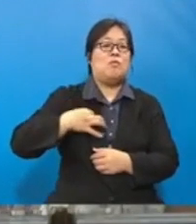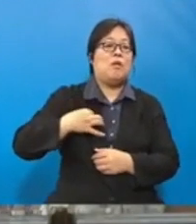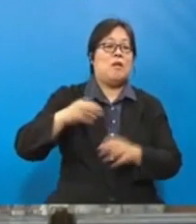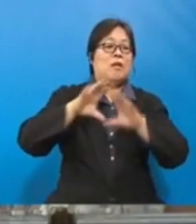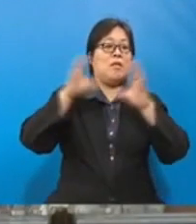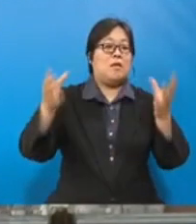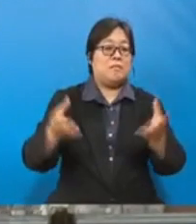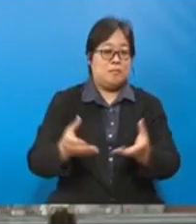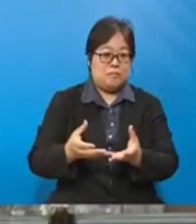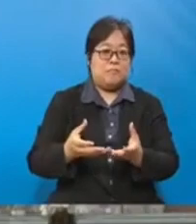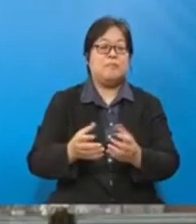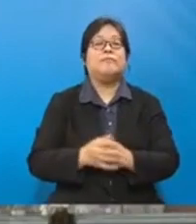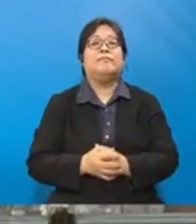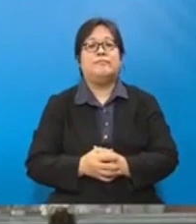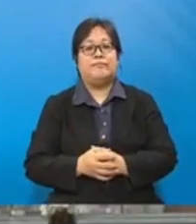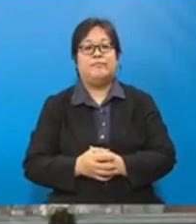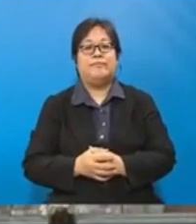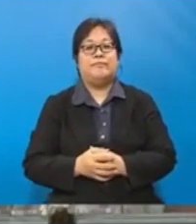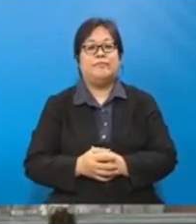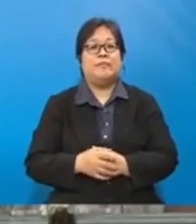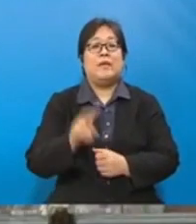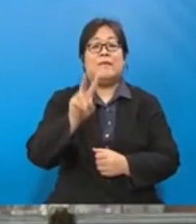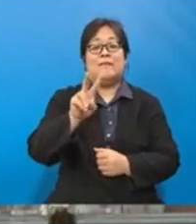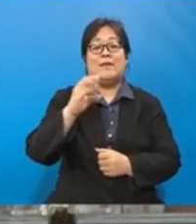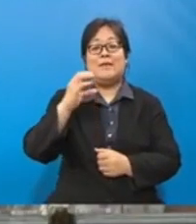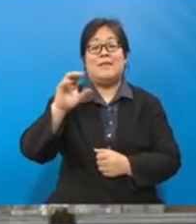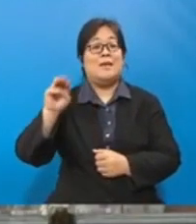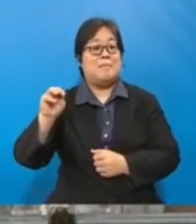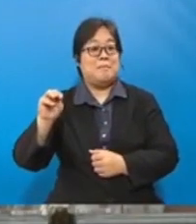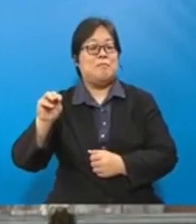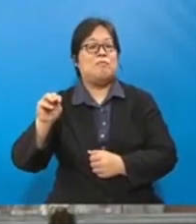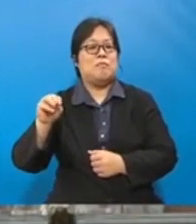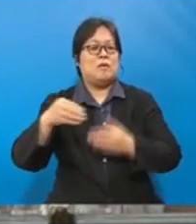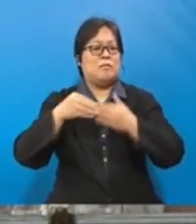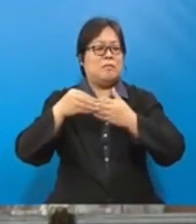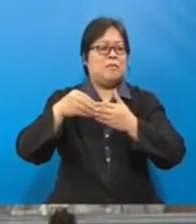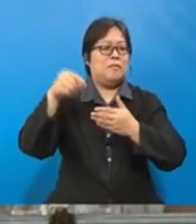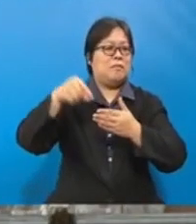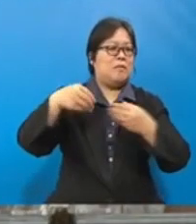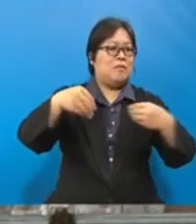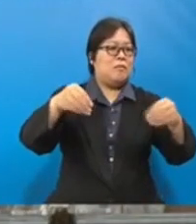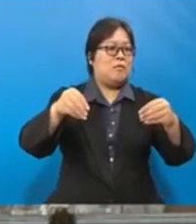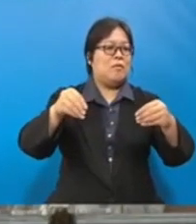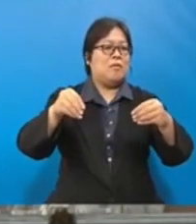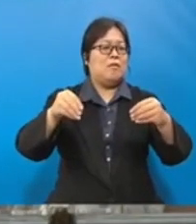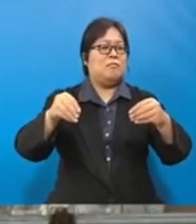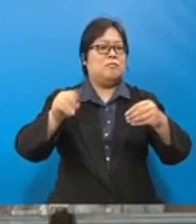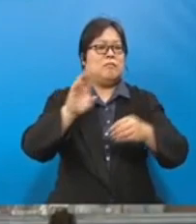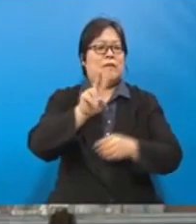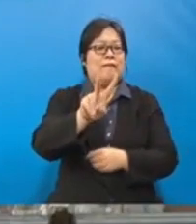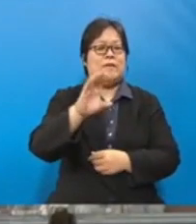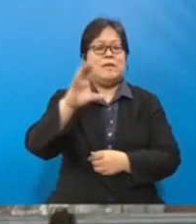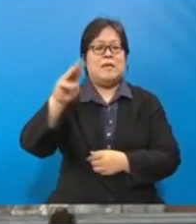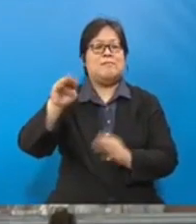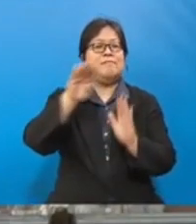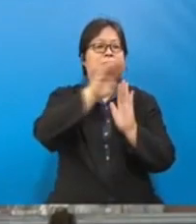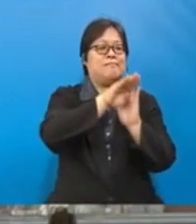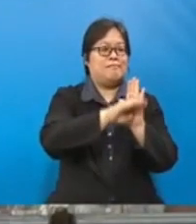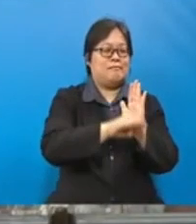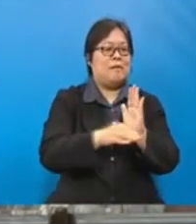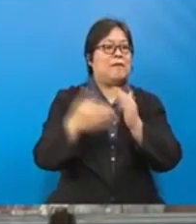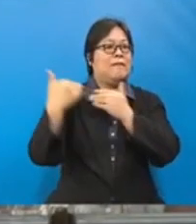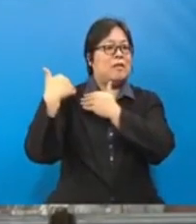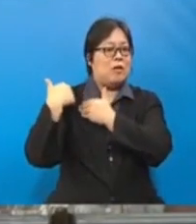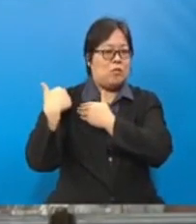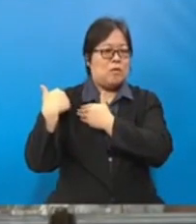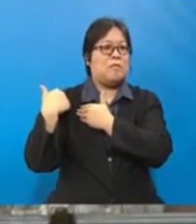atau belum trikarbon make dengan izin BCM panduan pasaran kabel sukarela yang dibangunkan menyelesaikan tanggungjawab